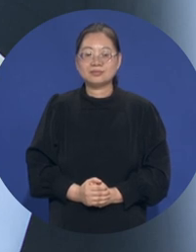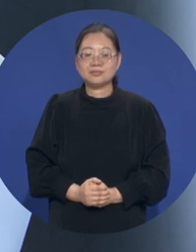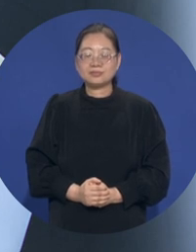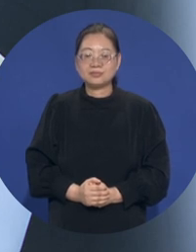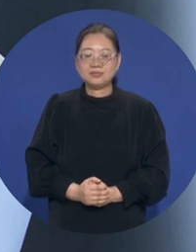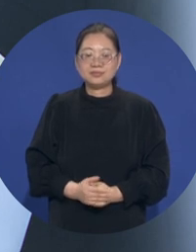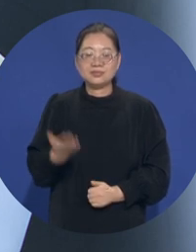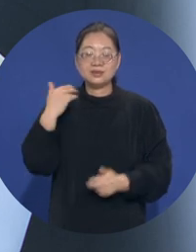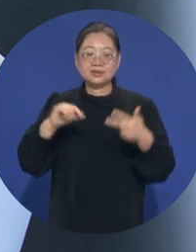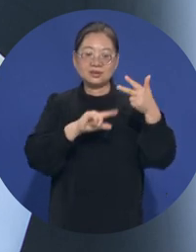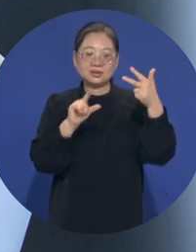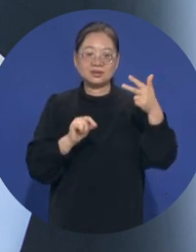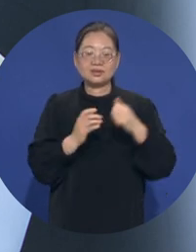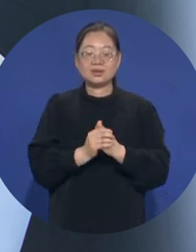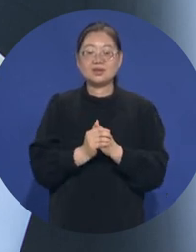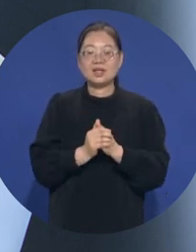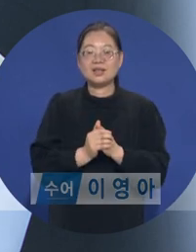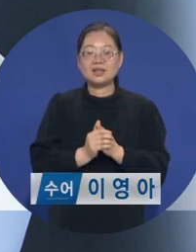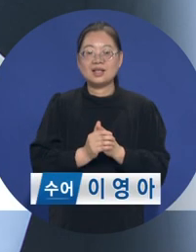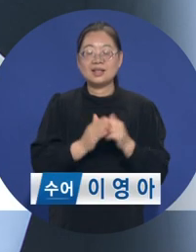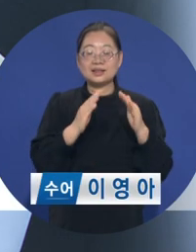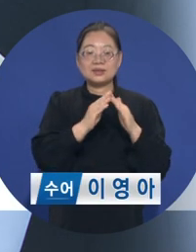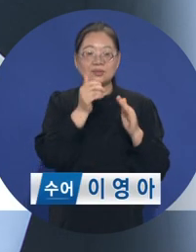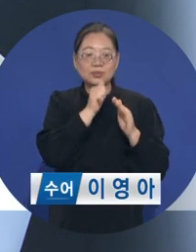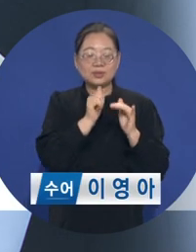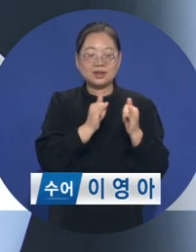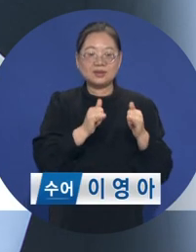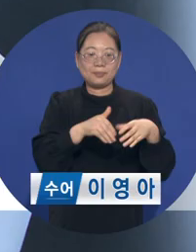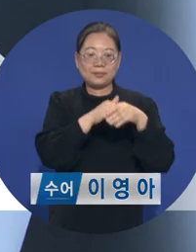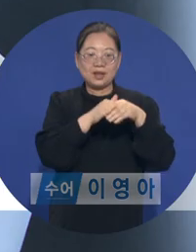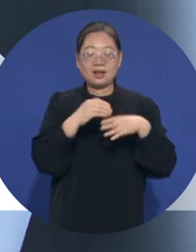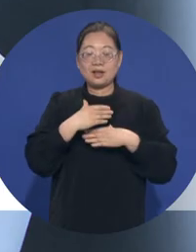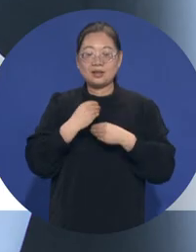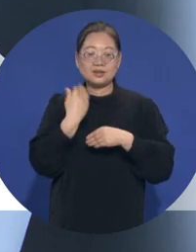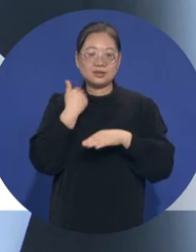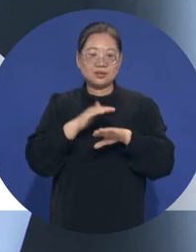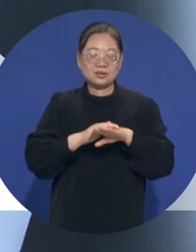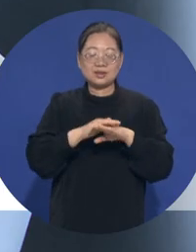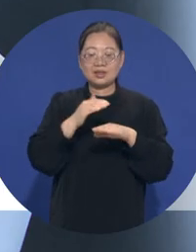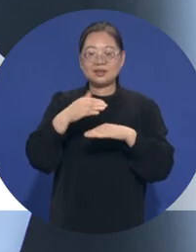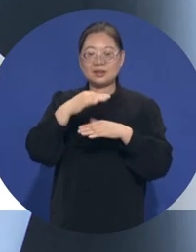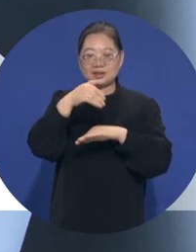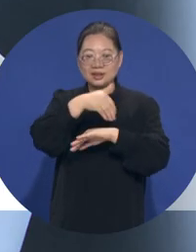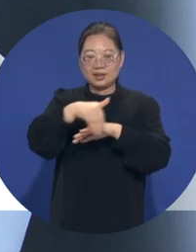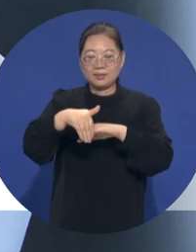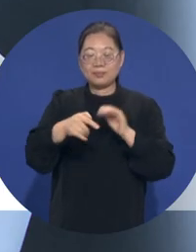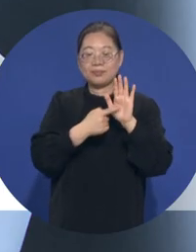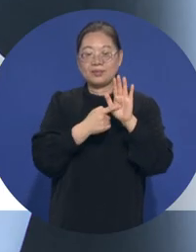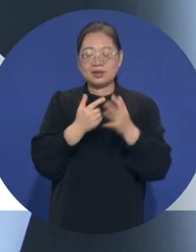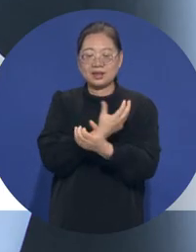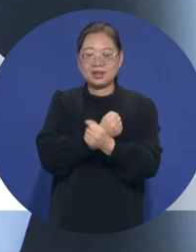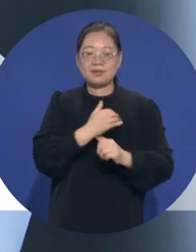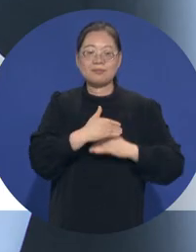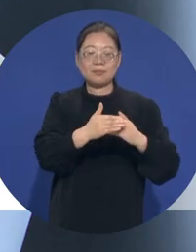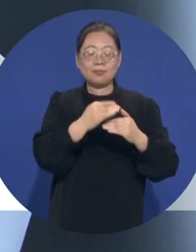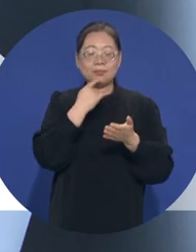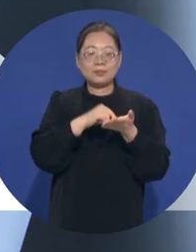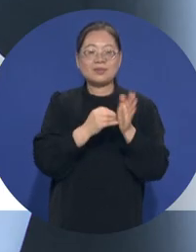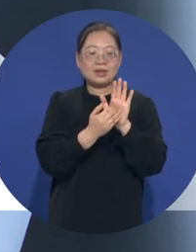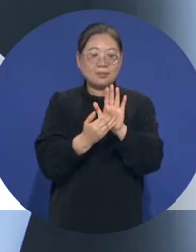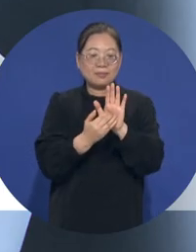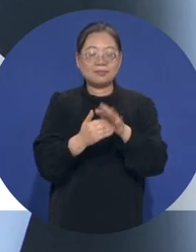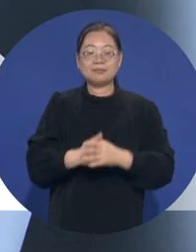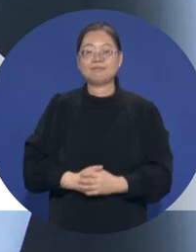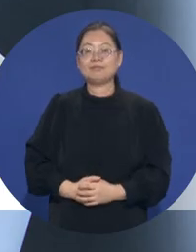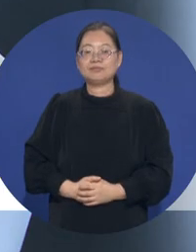지난 7월 경기도는 도내 공인중개사들과 손잡고 안전전세 프로젝트를 발표했습니다. 계약하는 과정에서 피해를 예방하겠다는